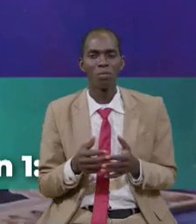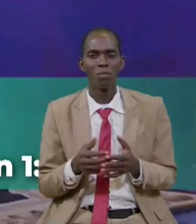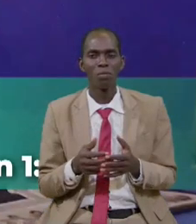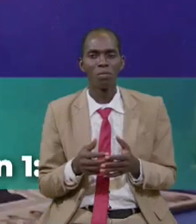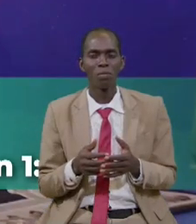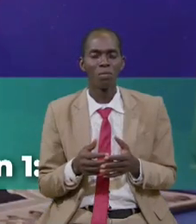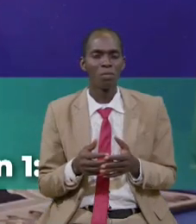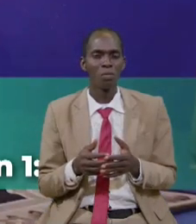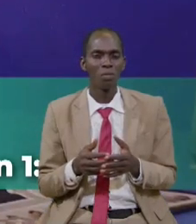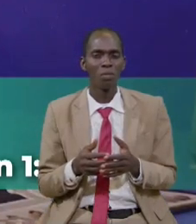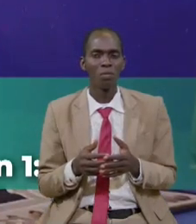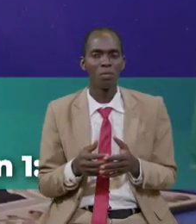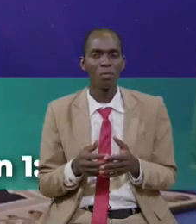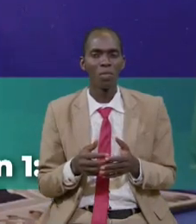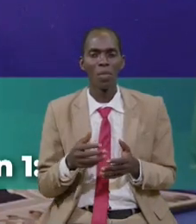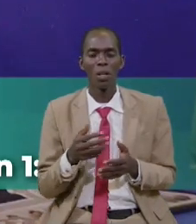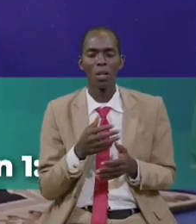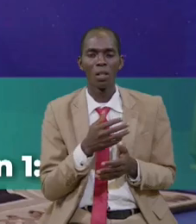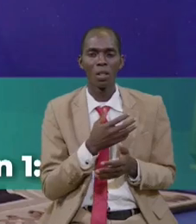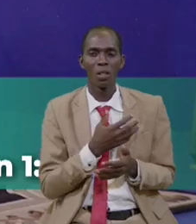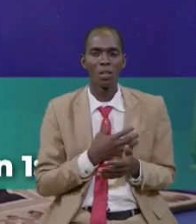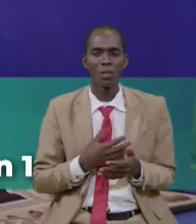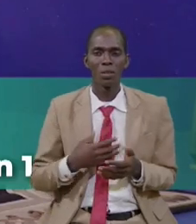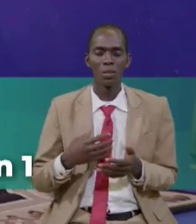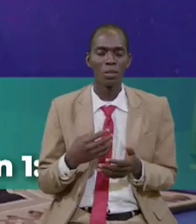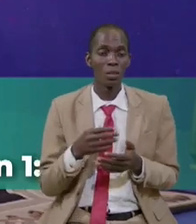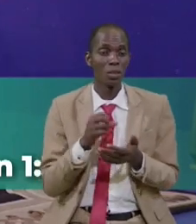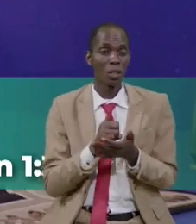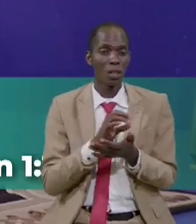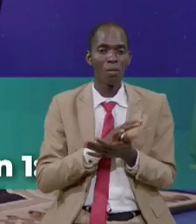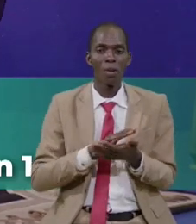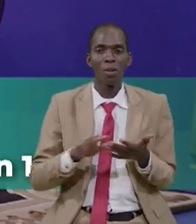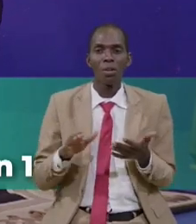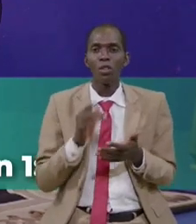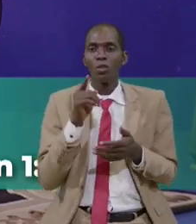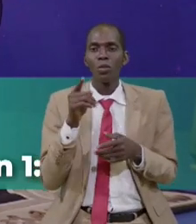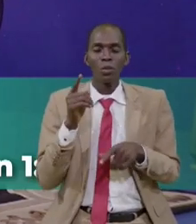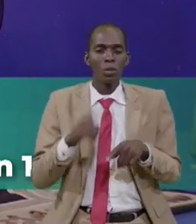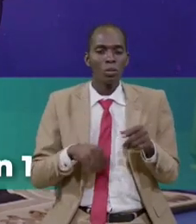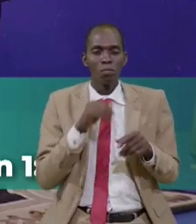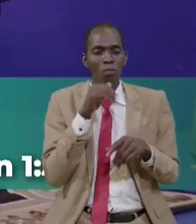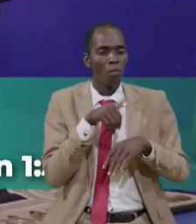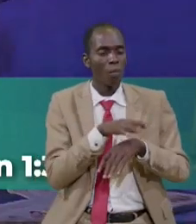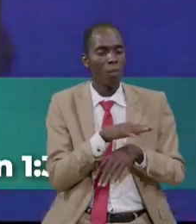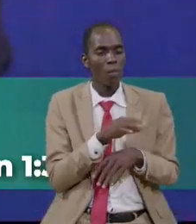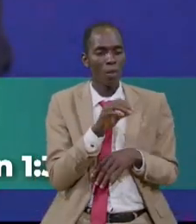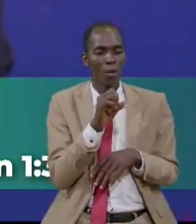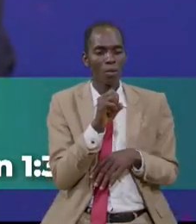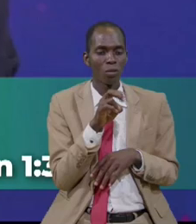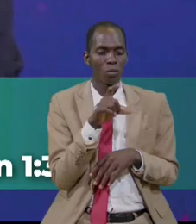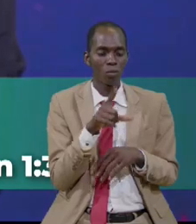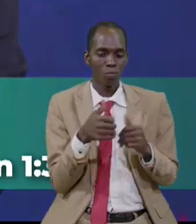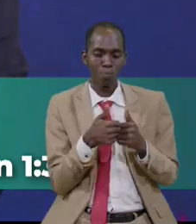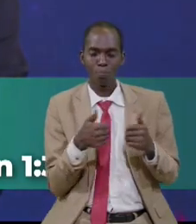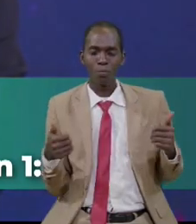pas saints et tu les mets à part pour Dieu. Qui sanctifie. Tu ne peux pas mettre Saül de côté après avoir